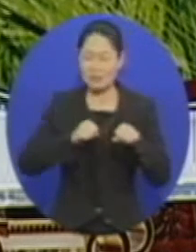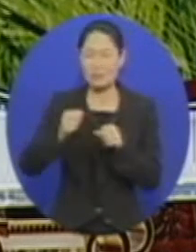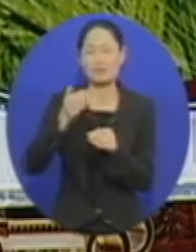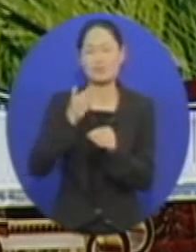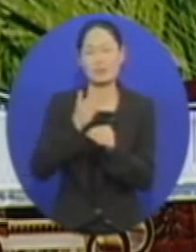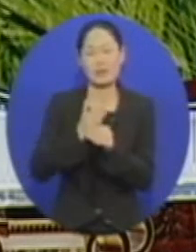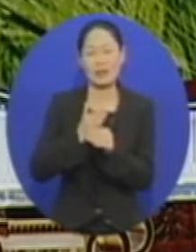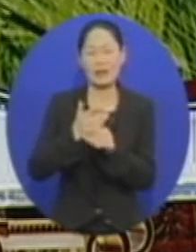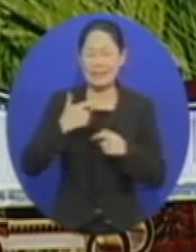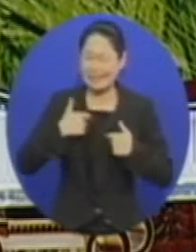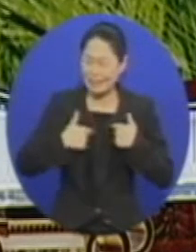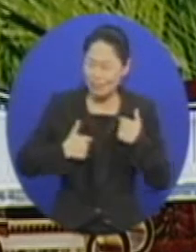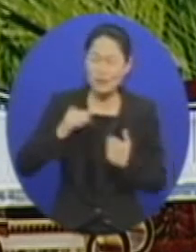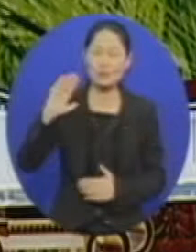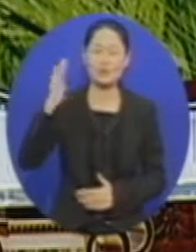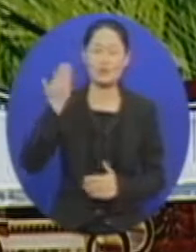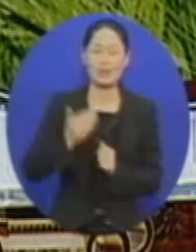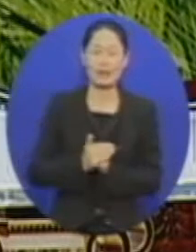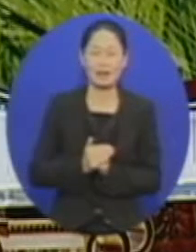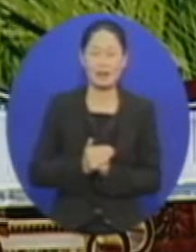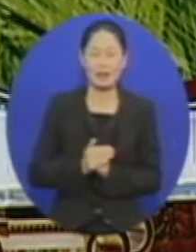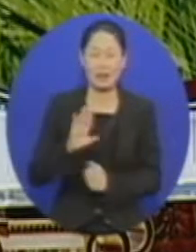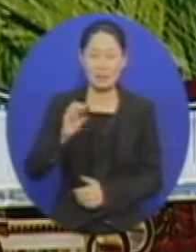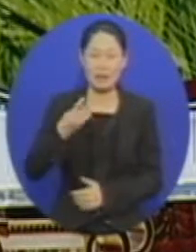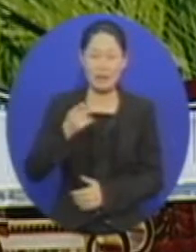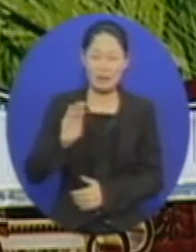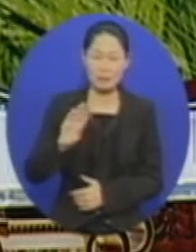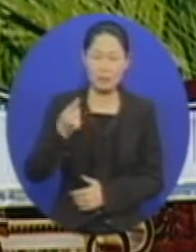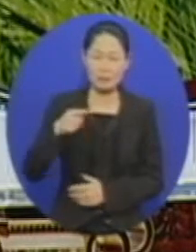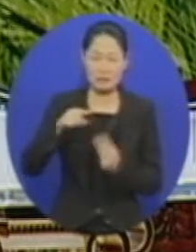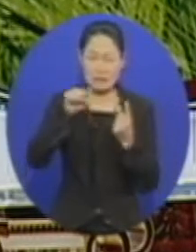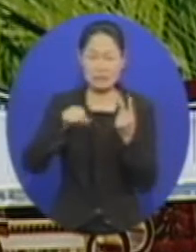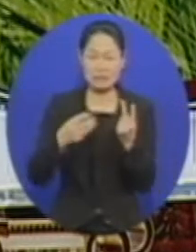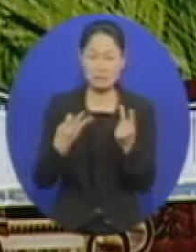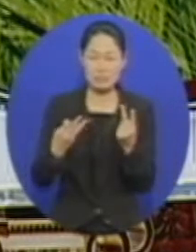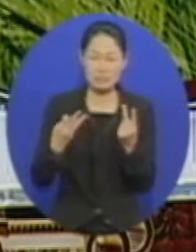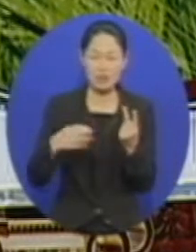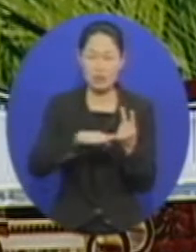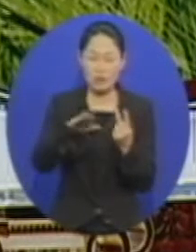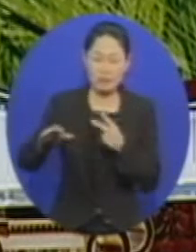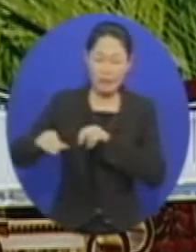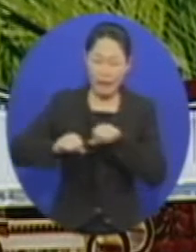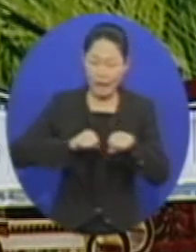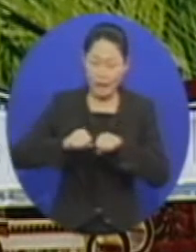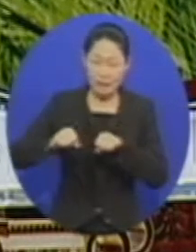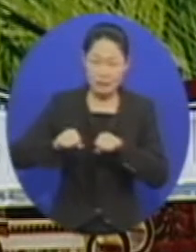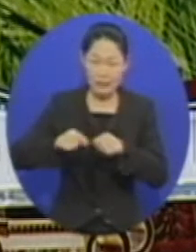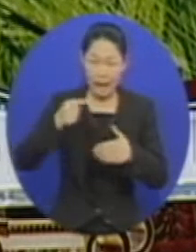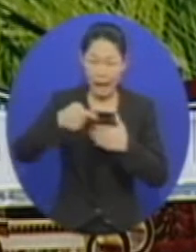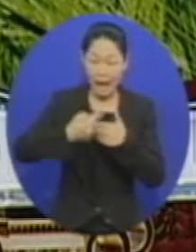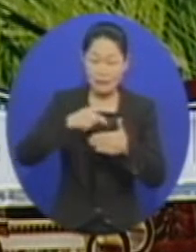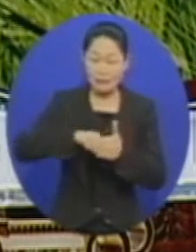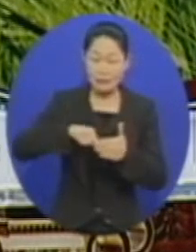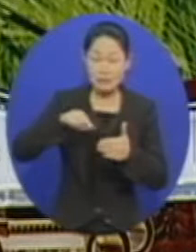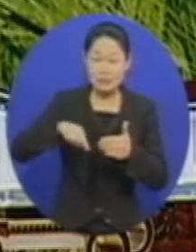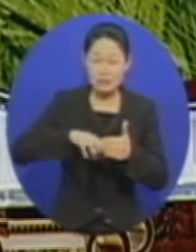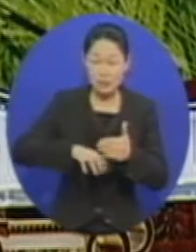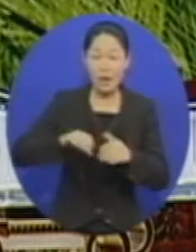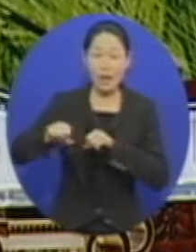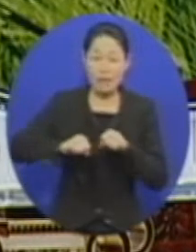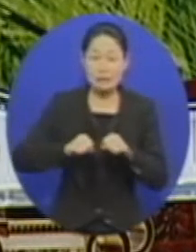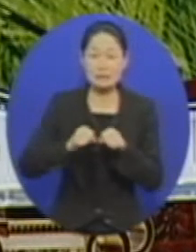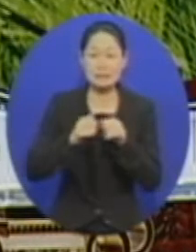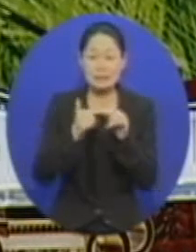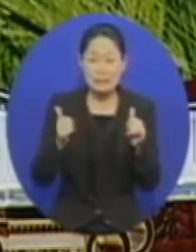거예요 기뻐 하셔도 되요 빌립보서 2장 13절에 너희 안에서 행하시는 이는 하나님이시니 자기의 기쁘신